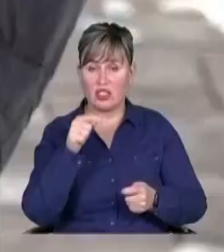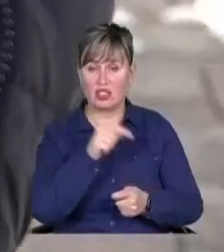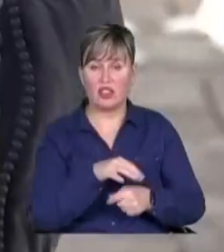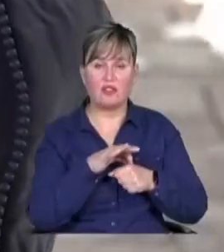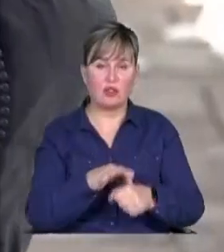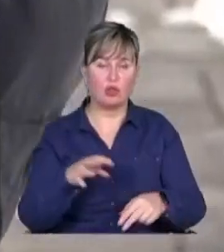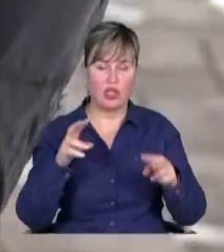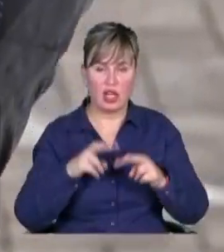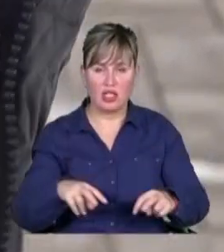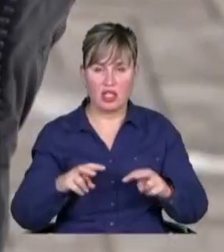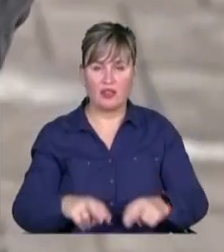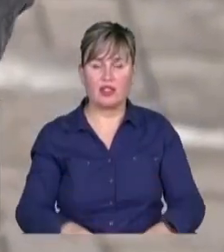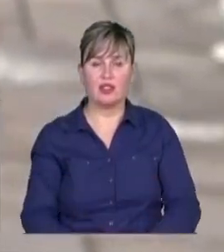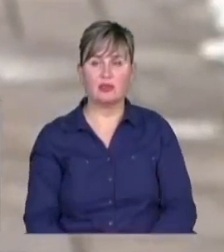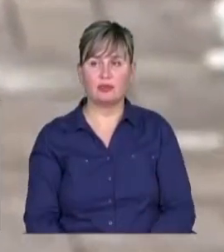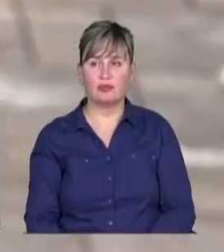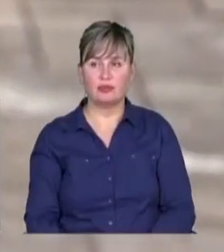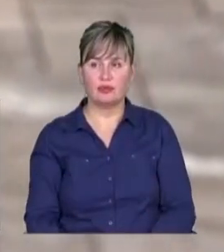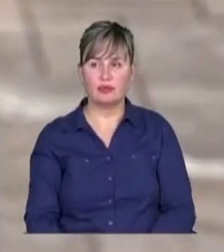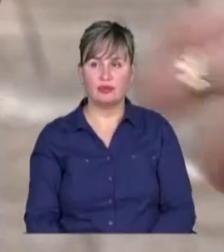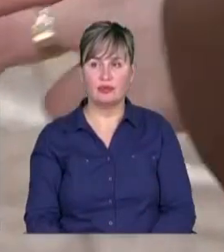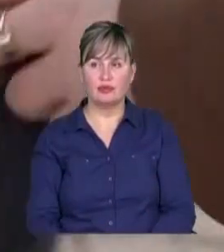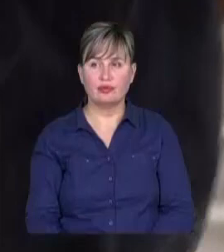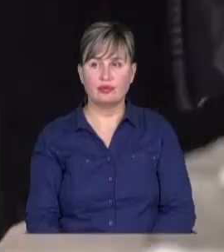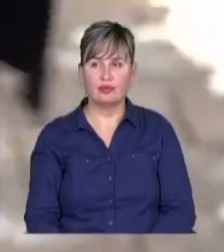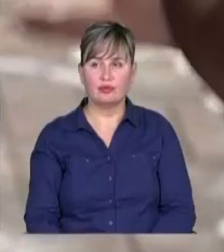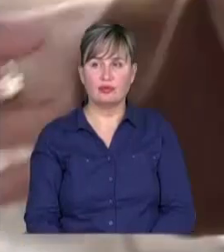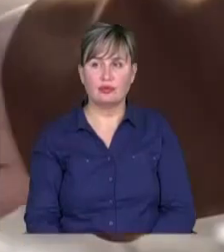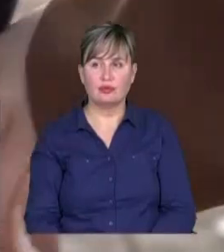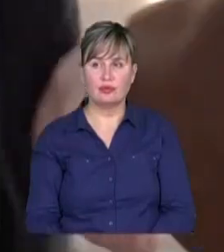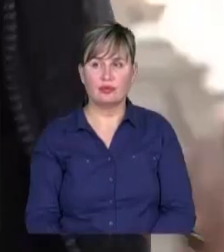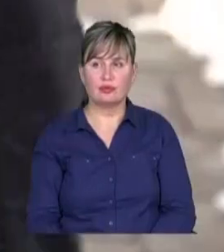ведется расследование. Амина Усенова, Айгерим Пернебек, Мейрам Исабеков, телеканал Алматы.